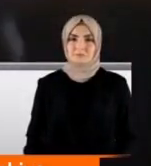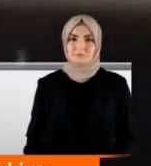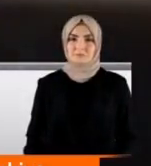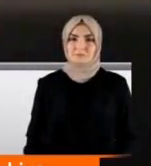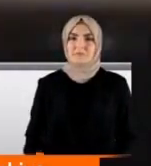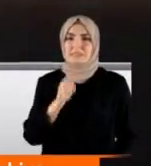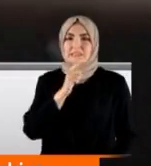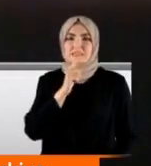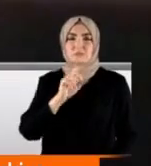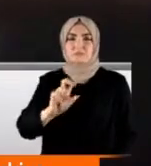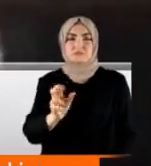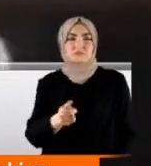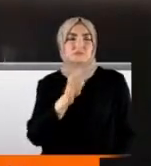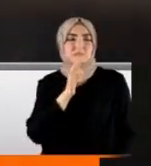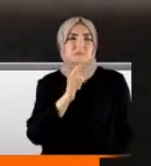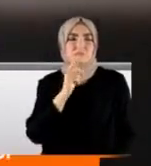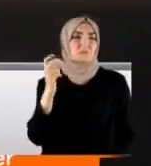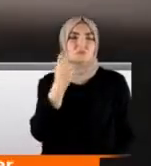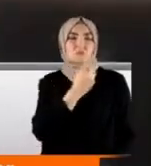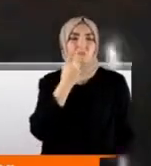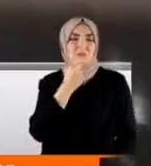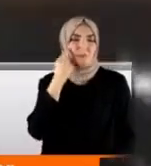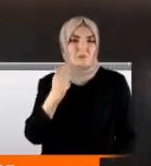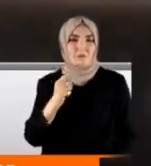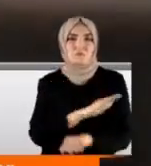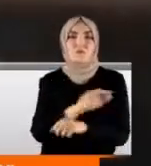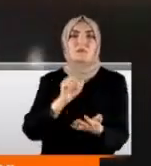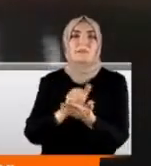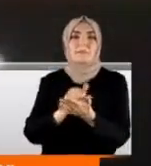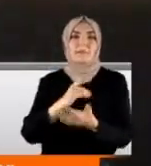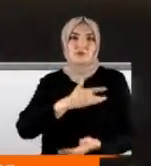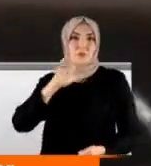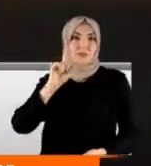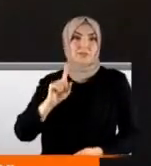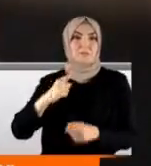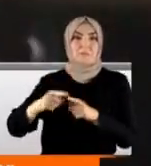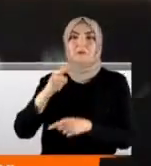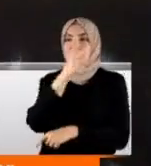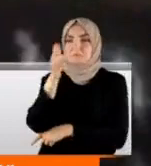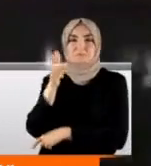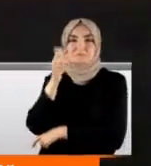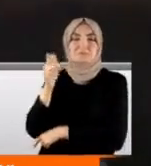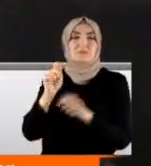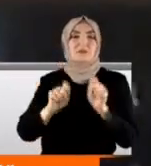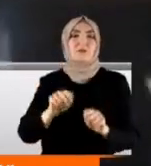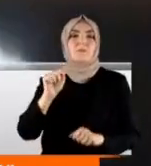Son ses müzikle sosyal medya üzerinden canlı yayın yapıyordu. Önündeki traktörü fark edemedi.